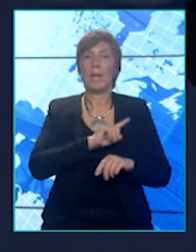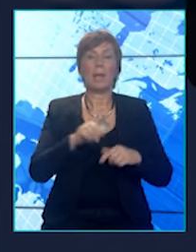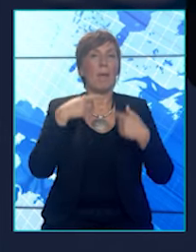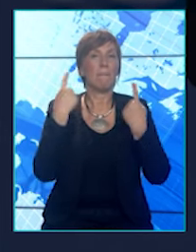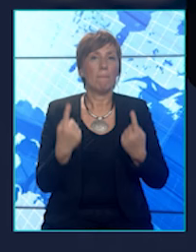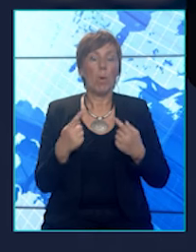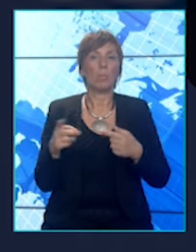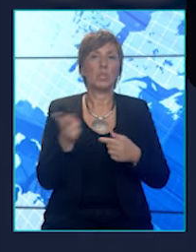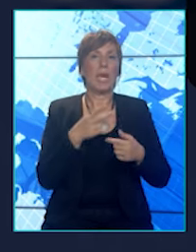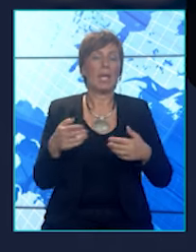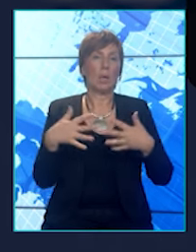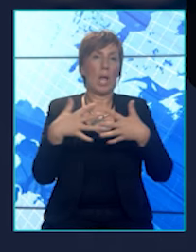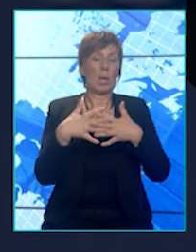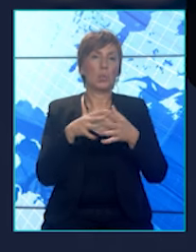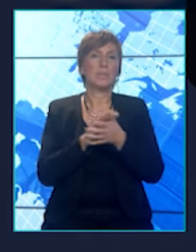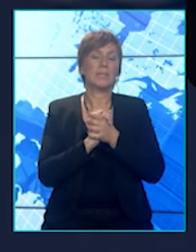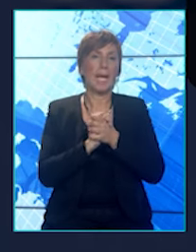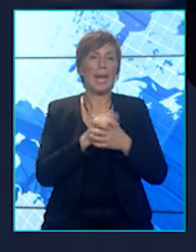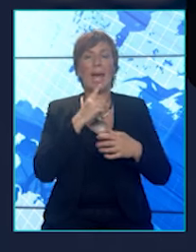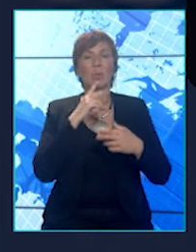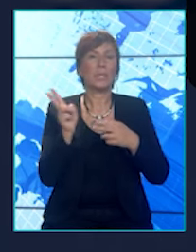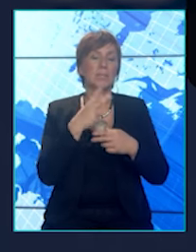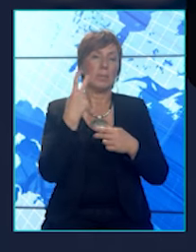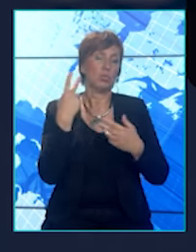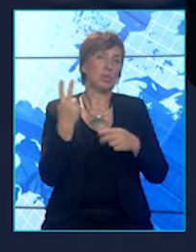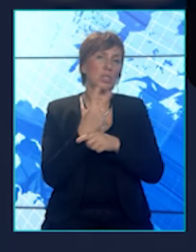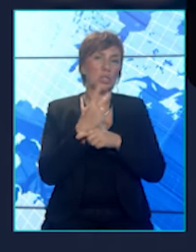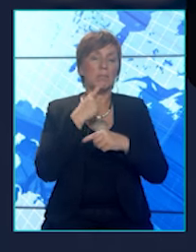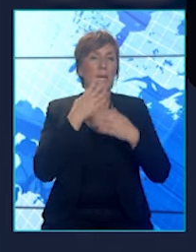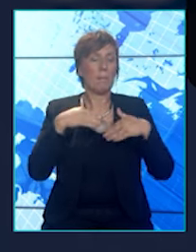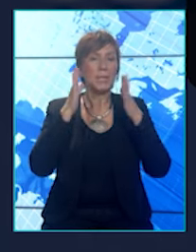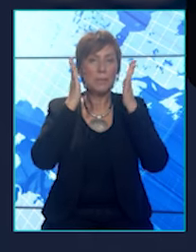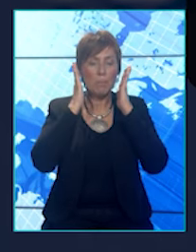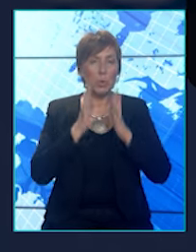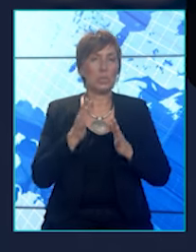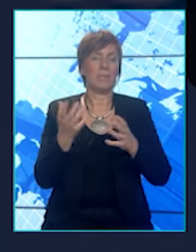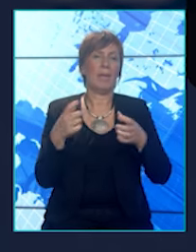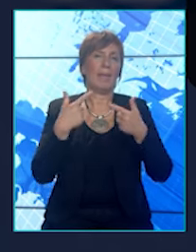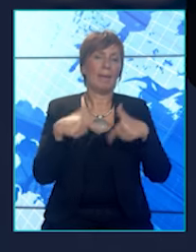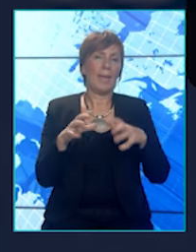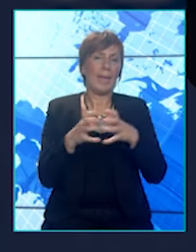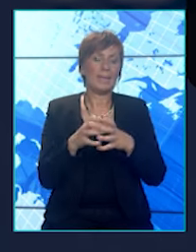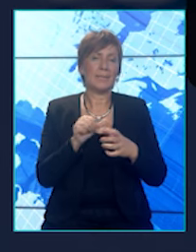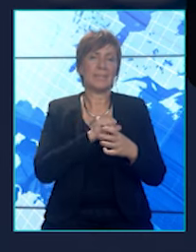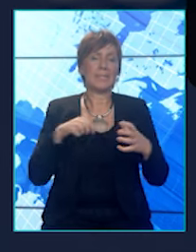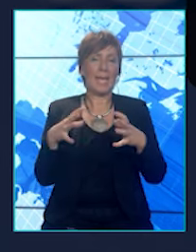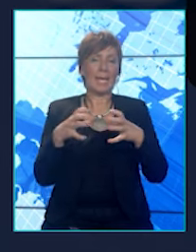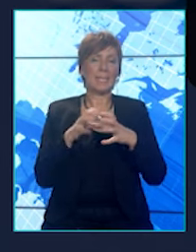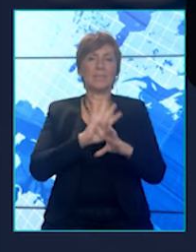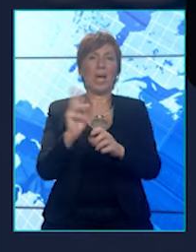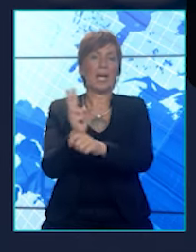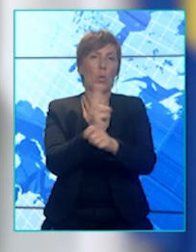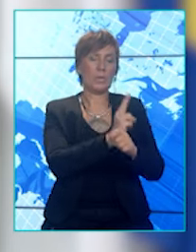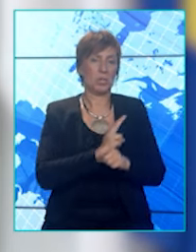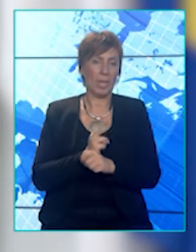kakvu regionalnu saradnju između nezavisnih i suverenih država na bazi poštivanja suvereniteta i teritorijalnog integriteta svake